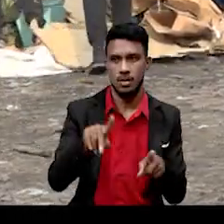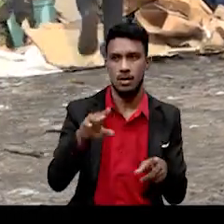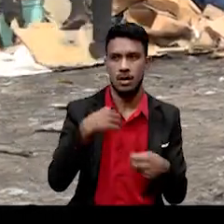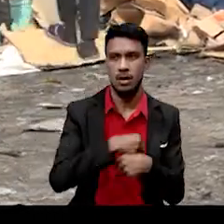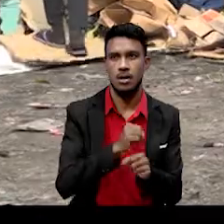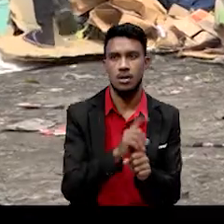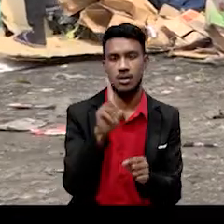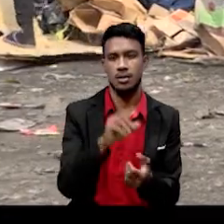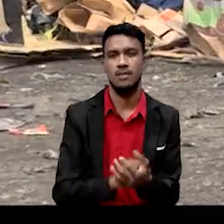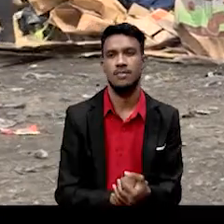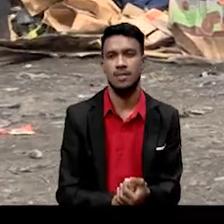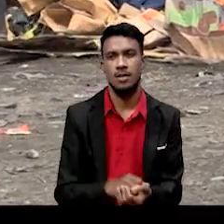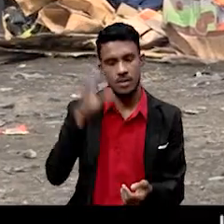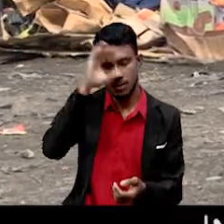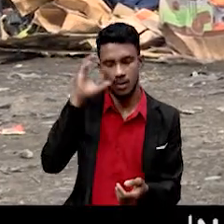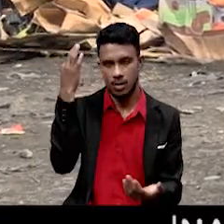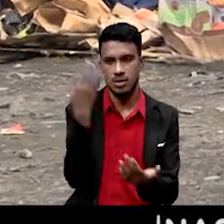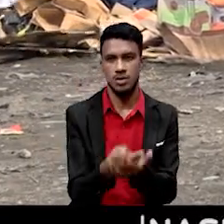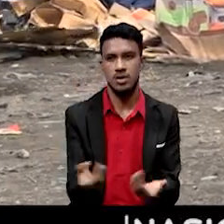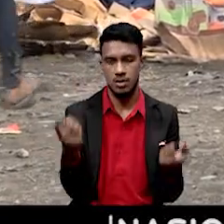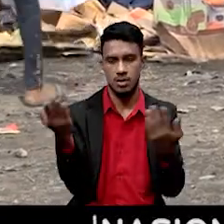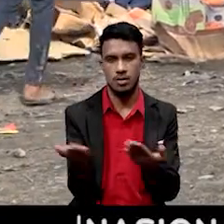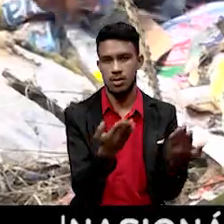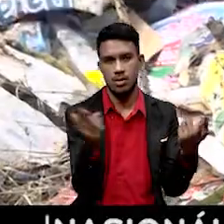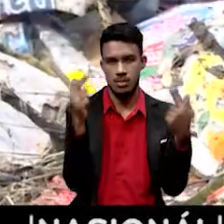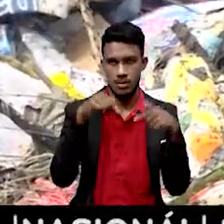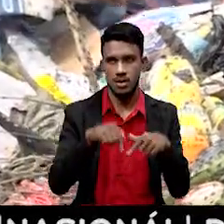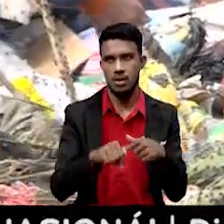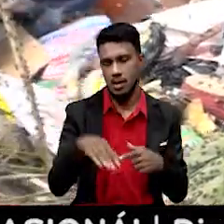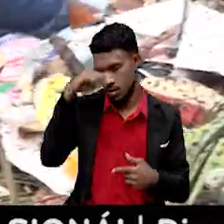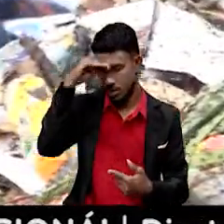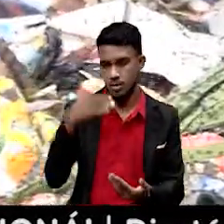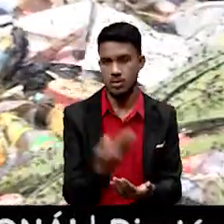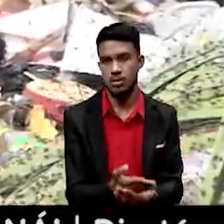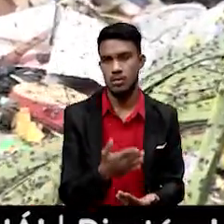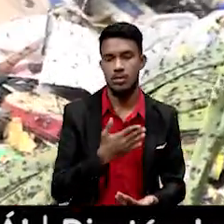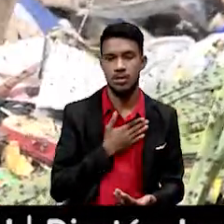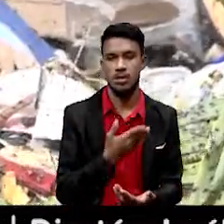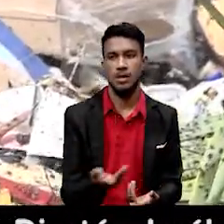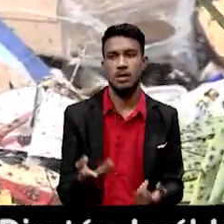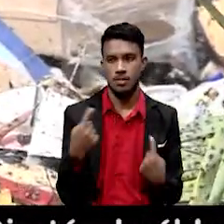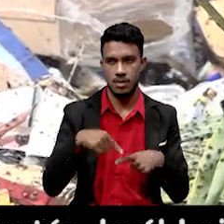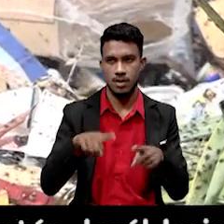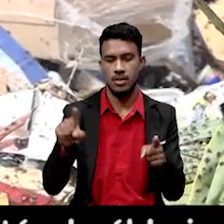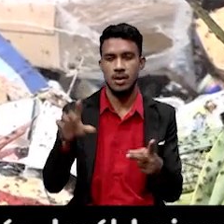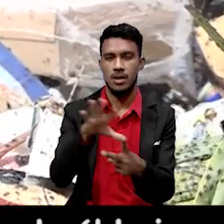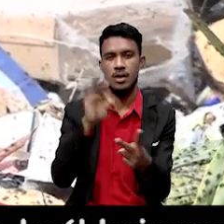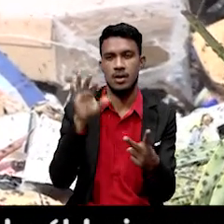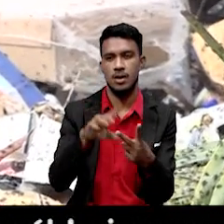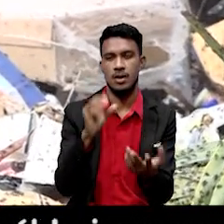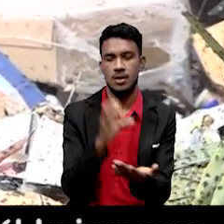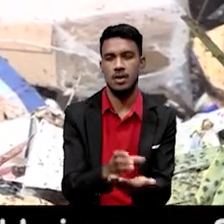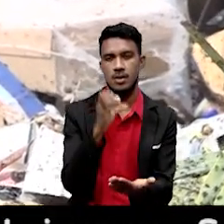na, bukosan lumay. Aru ang nungan sira ba, hindi ba na, hansan kolyalos niya, hansan hiliyo